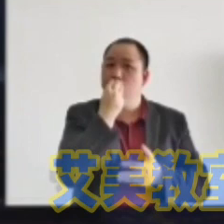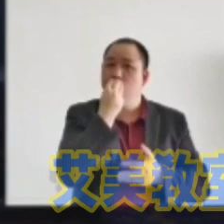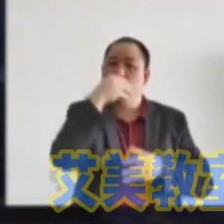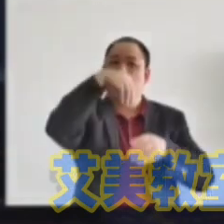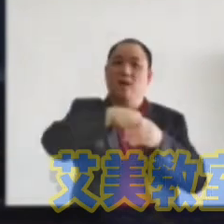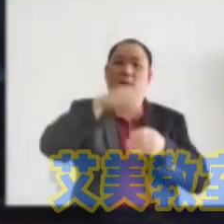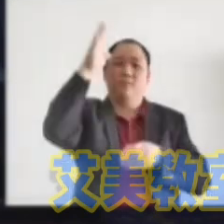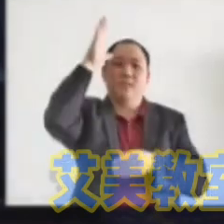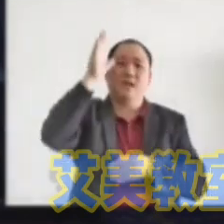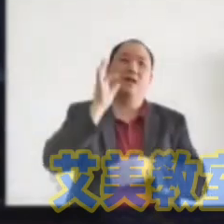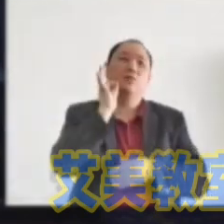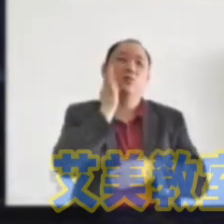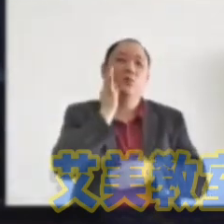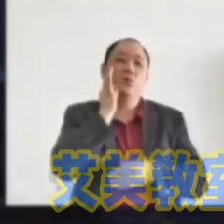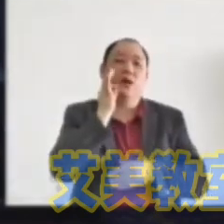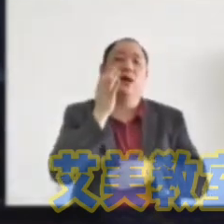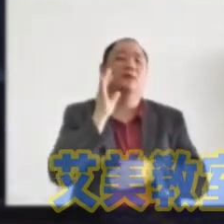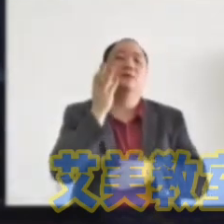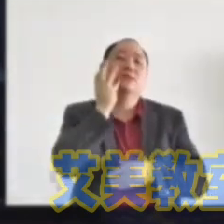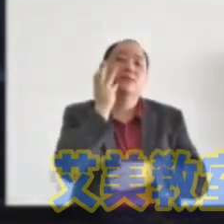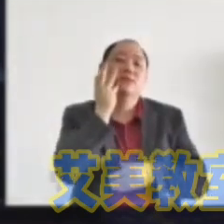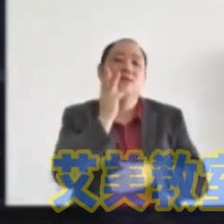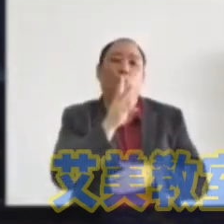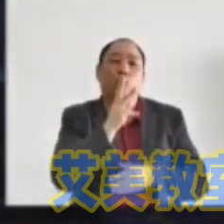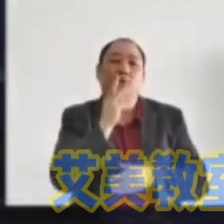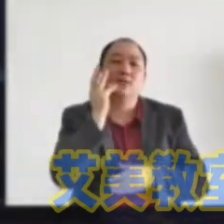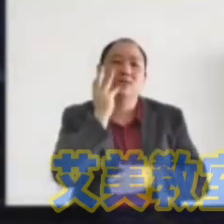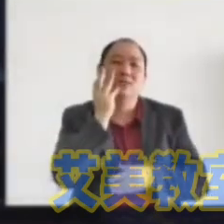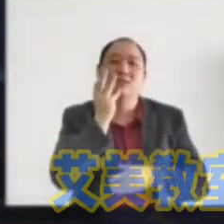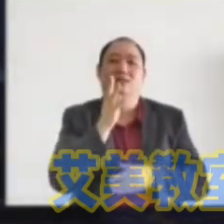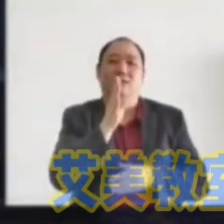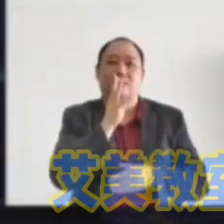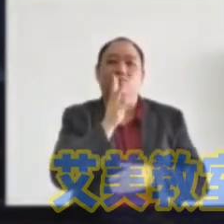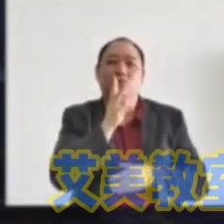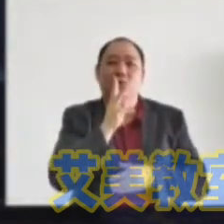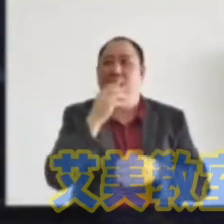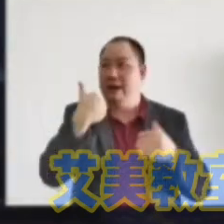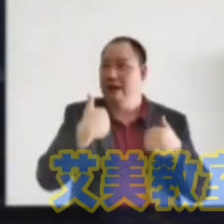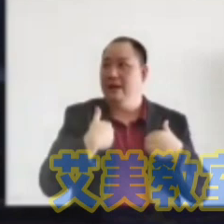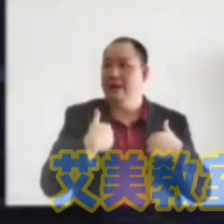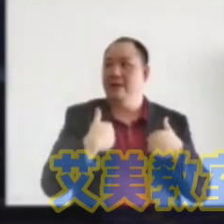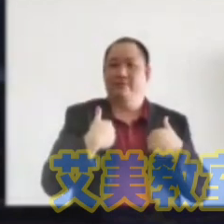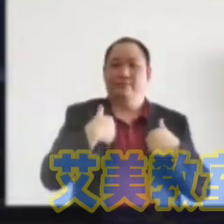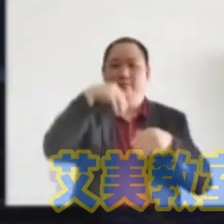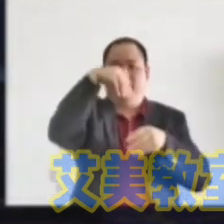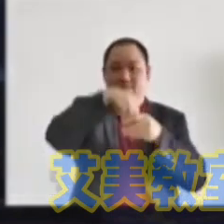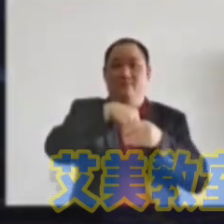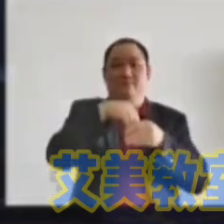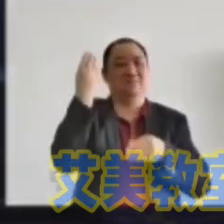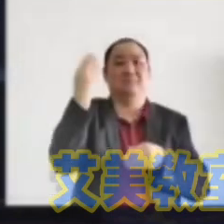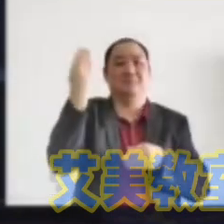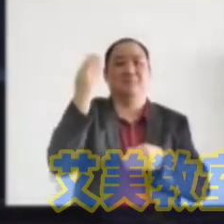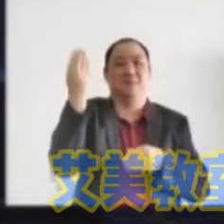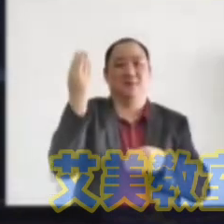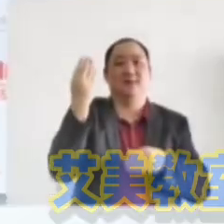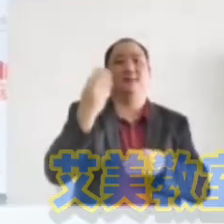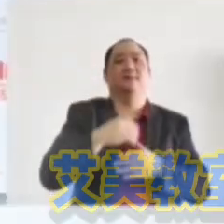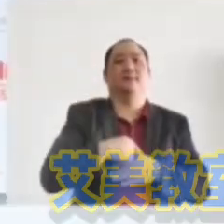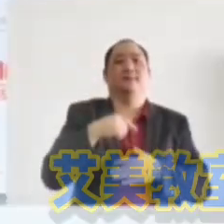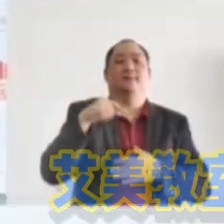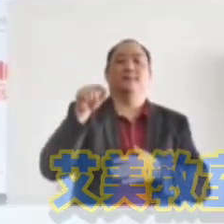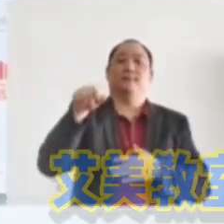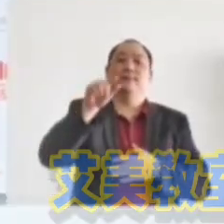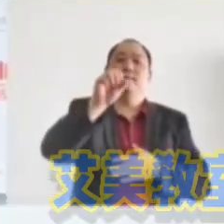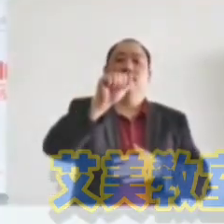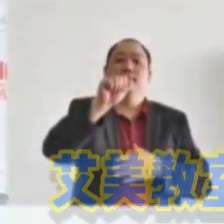明明是四物汤的这一个成分，这个药材，为什么 Carrie 要用半年的时间来研发而成哦？